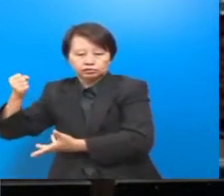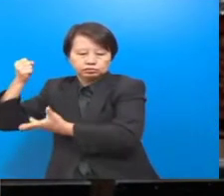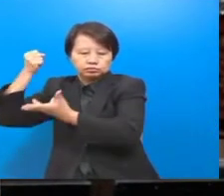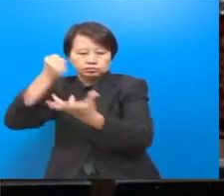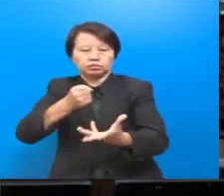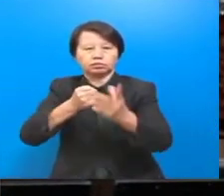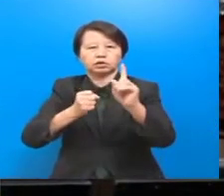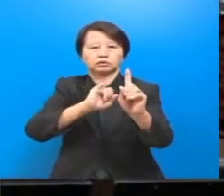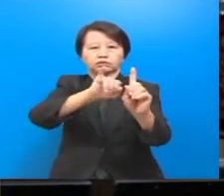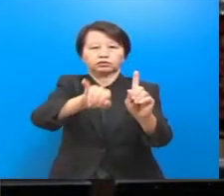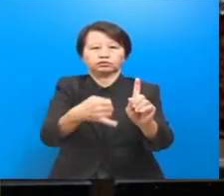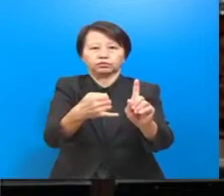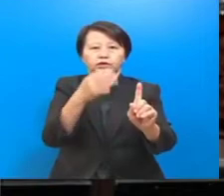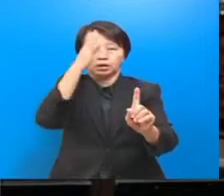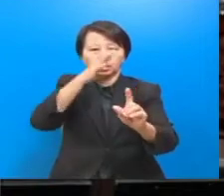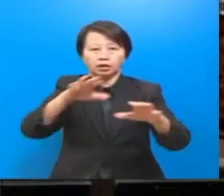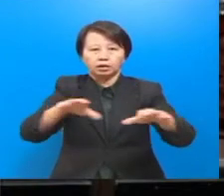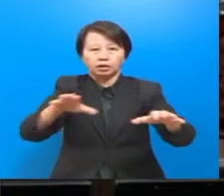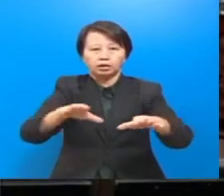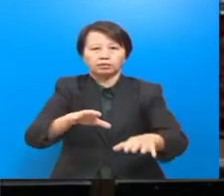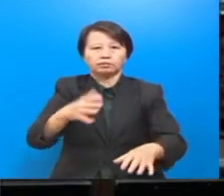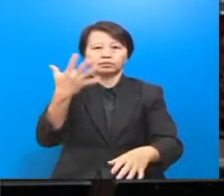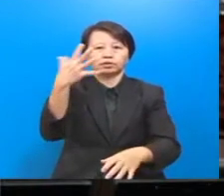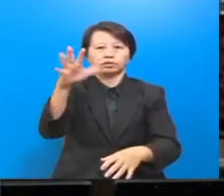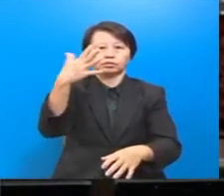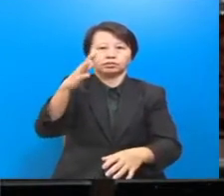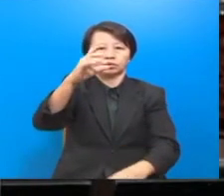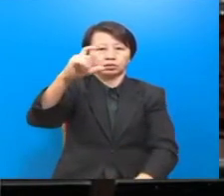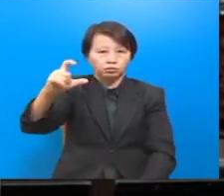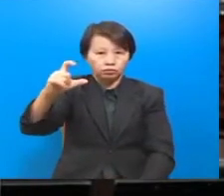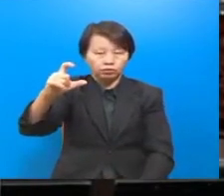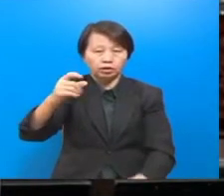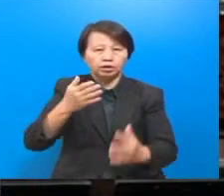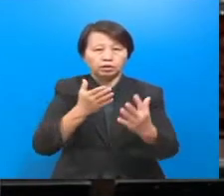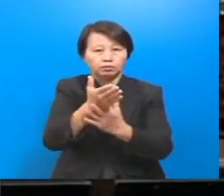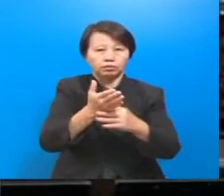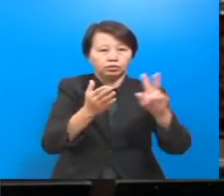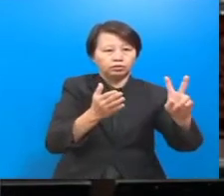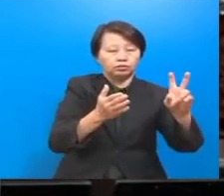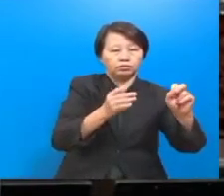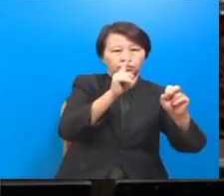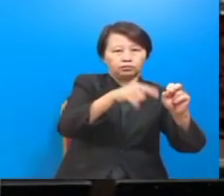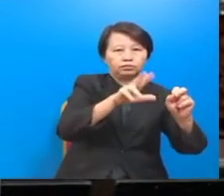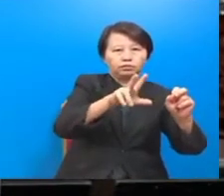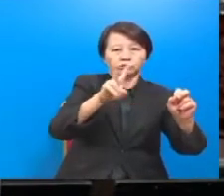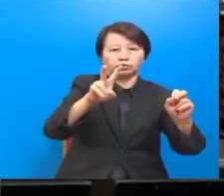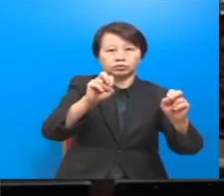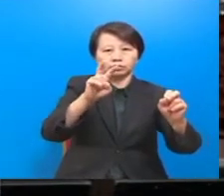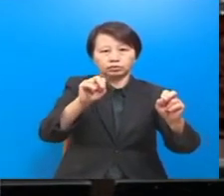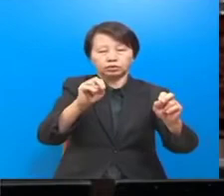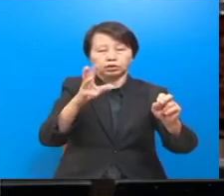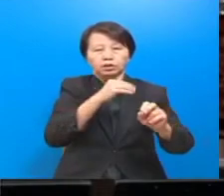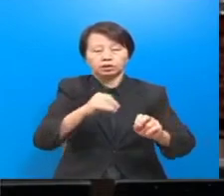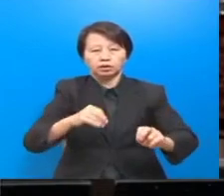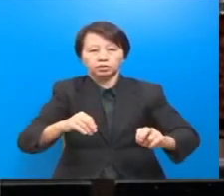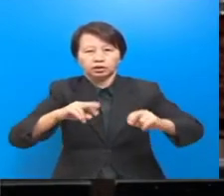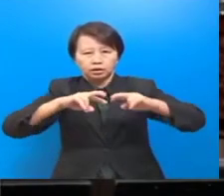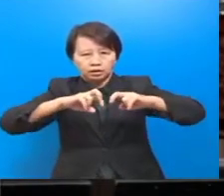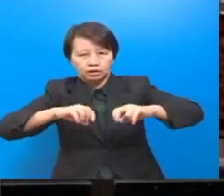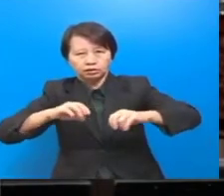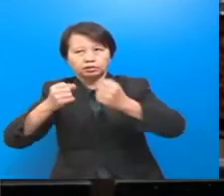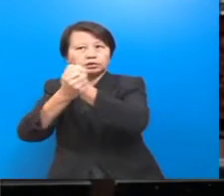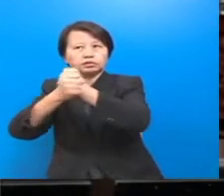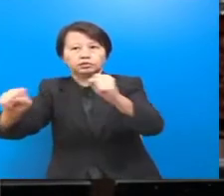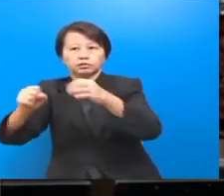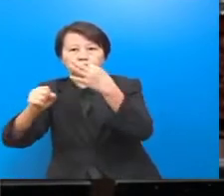sebanyak satu juta ia akan dilaksanakan selama lima belas bulan mulai 24 docusign.com a&k aja ini jam ke